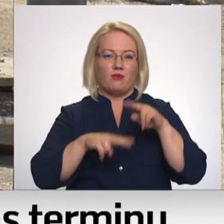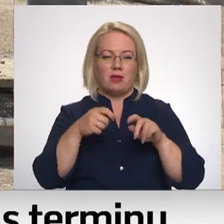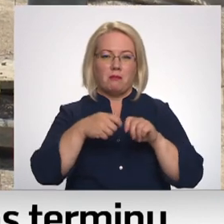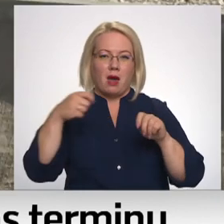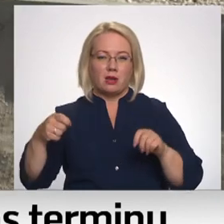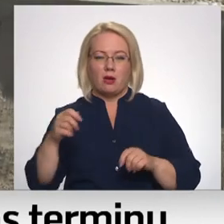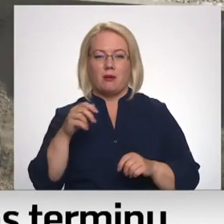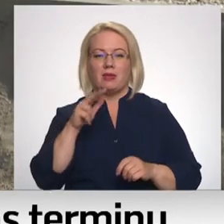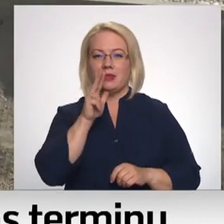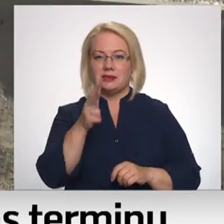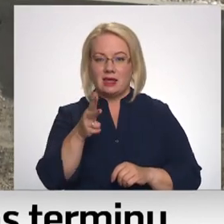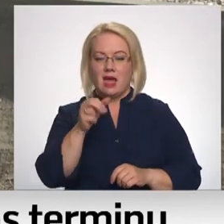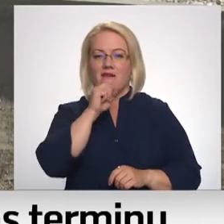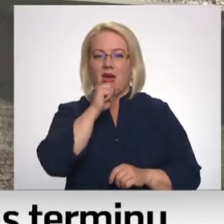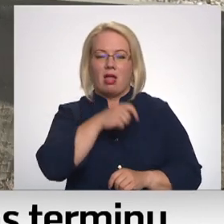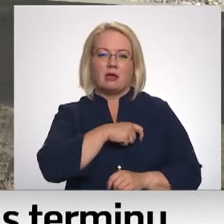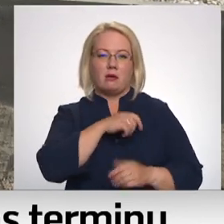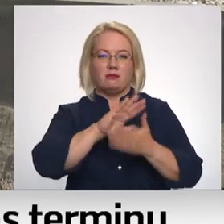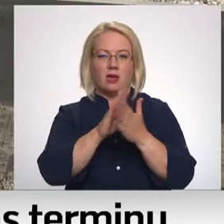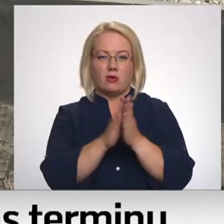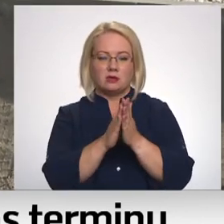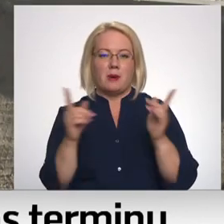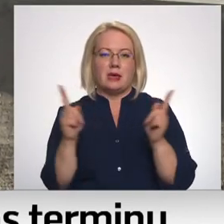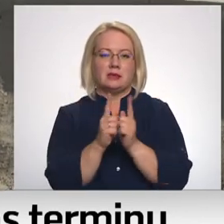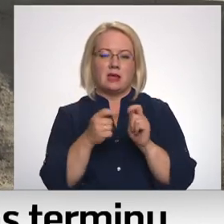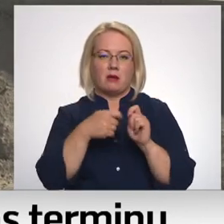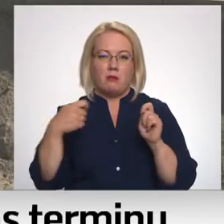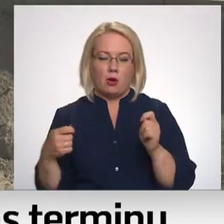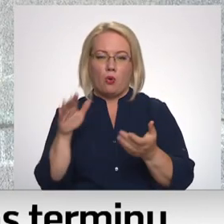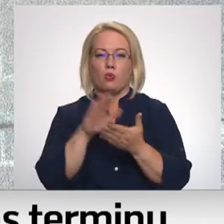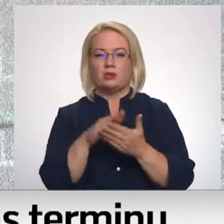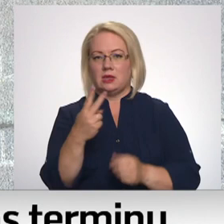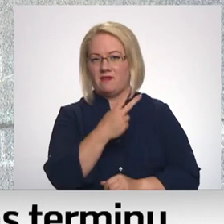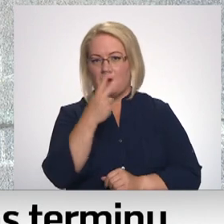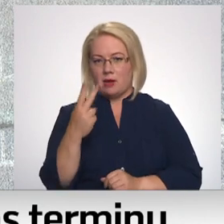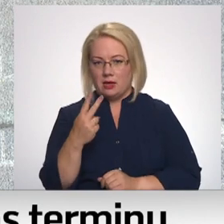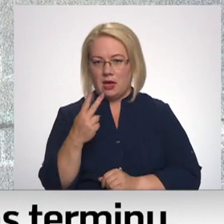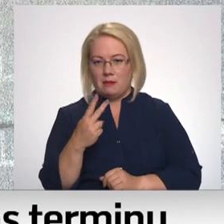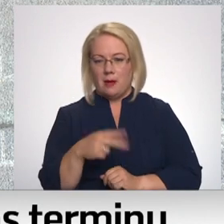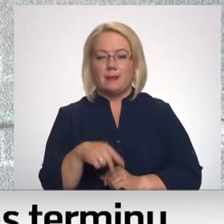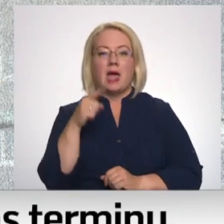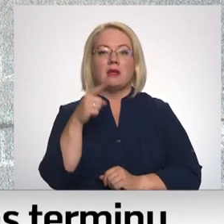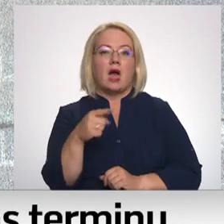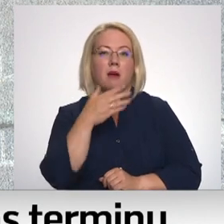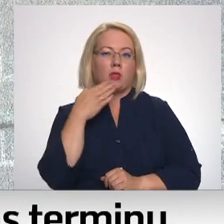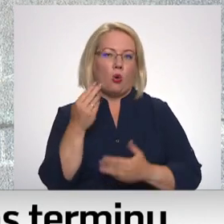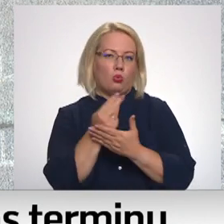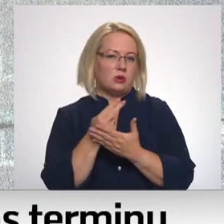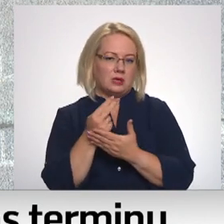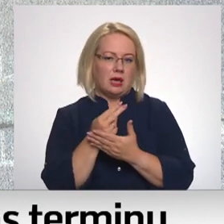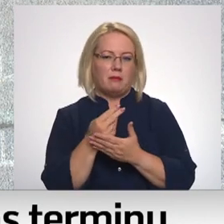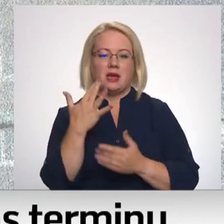3 gadiem, tomēr deputāti vienojās par īsāku pagarinājumu uz 2 gadiem. Tam jau nav nozīme, ja? Cik gadus